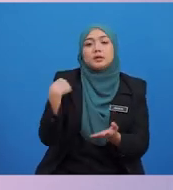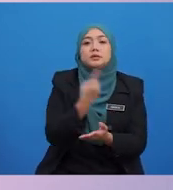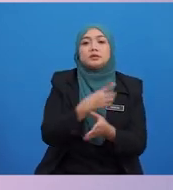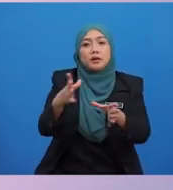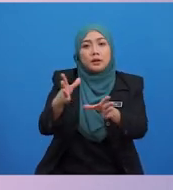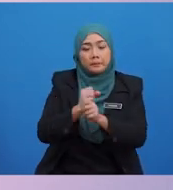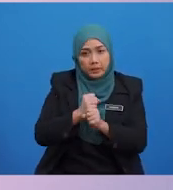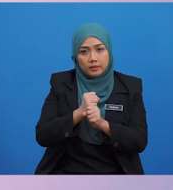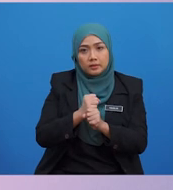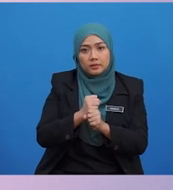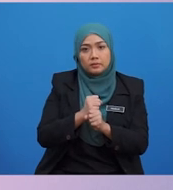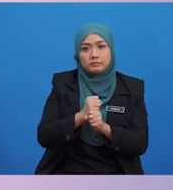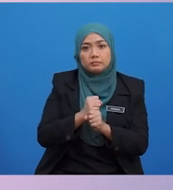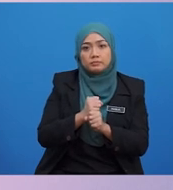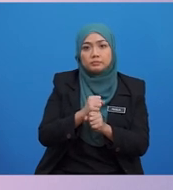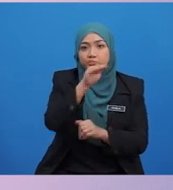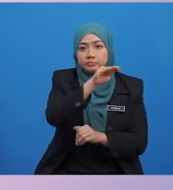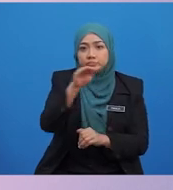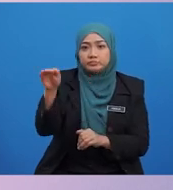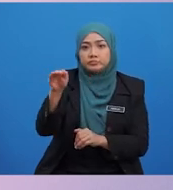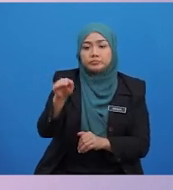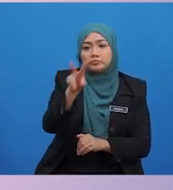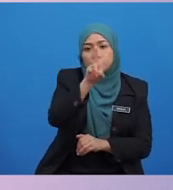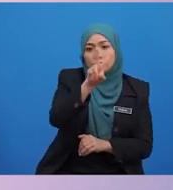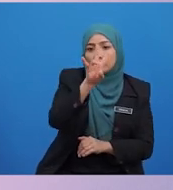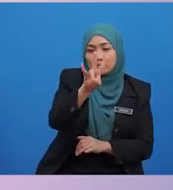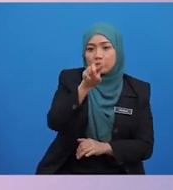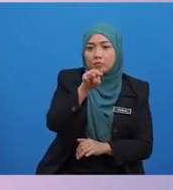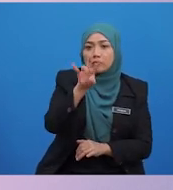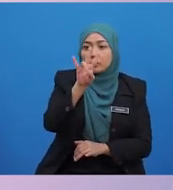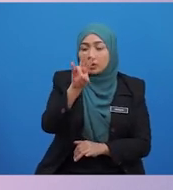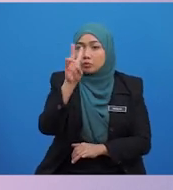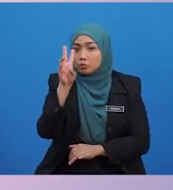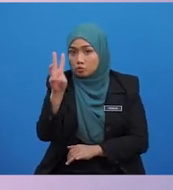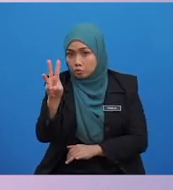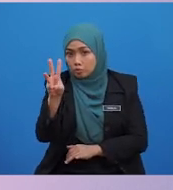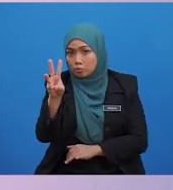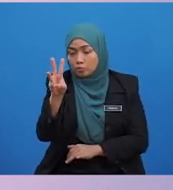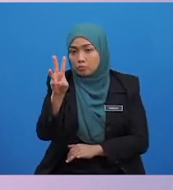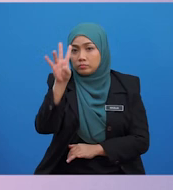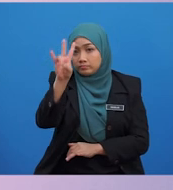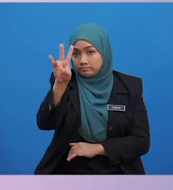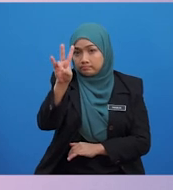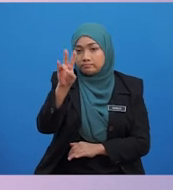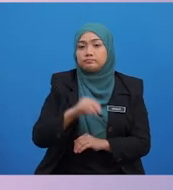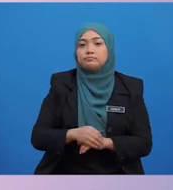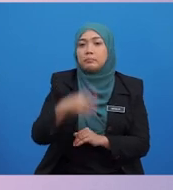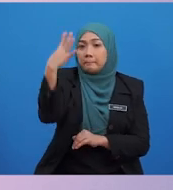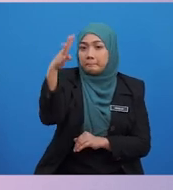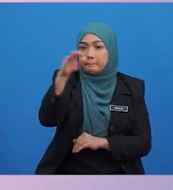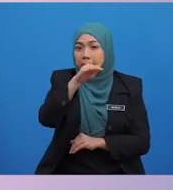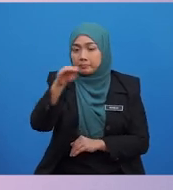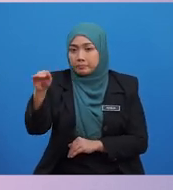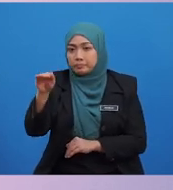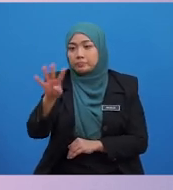segitiga ABC 2 kita dapat persamaan isi dua versailes 2626